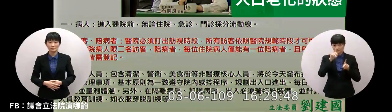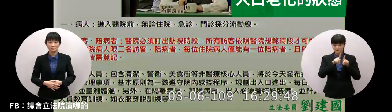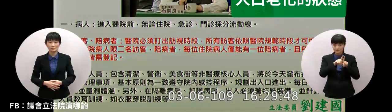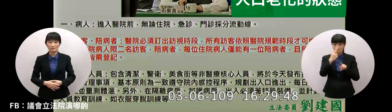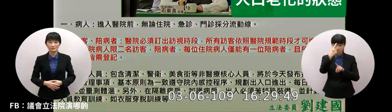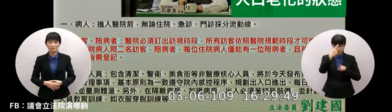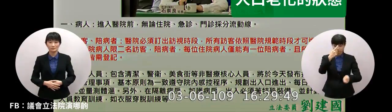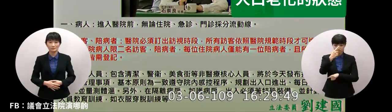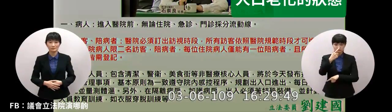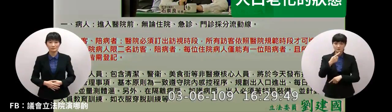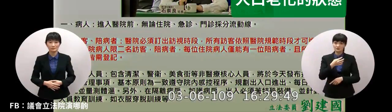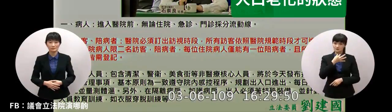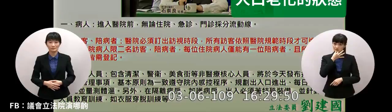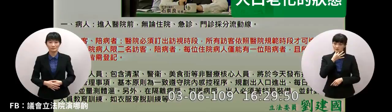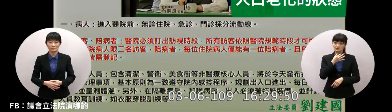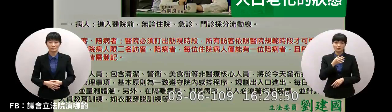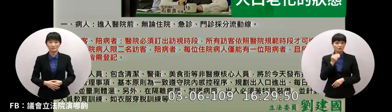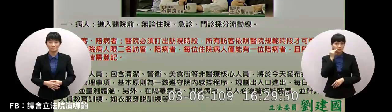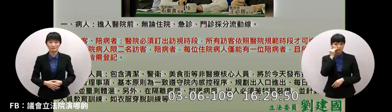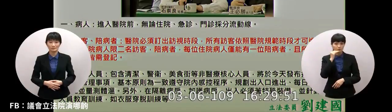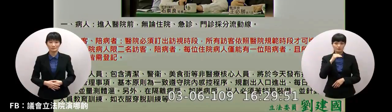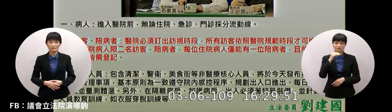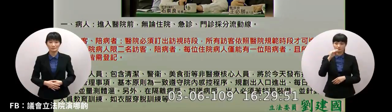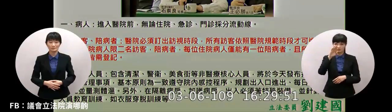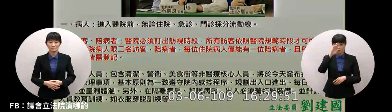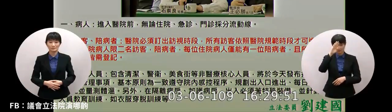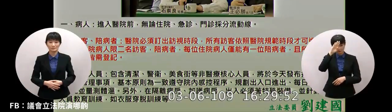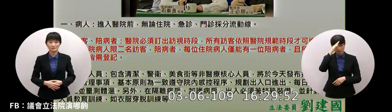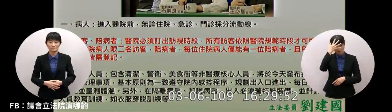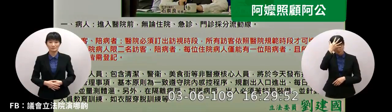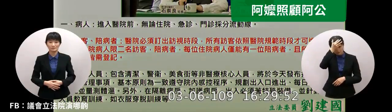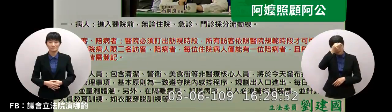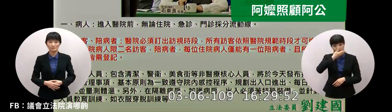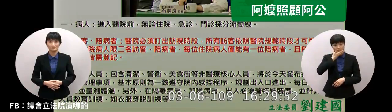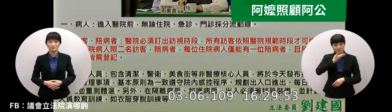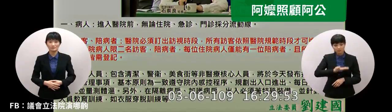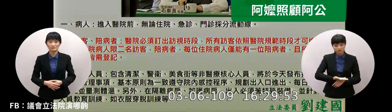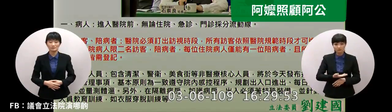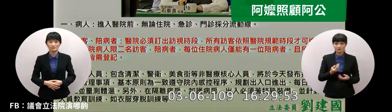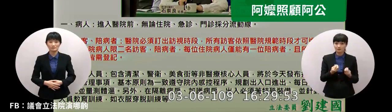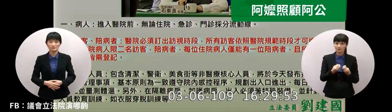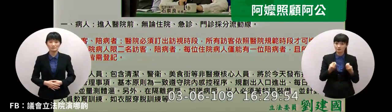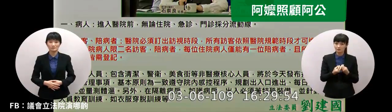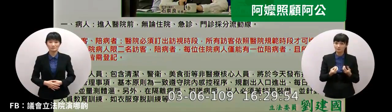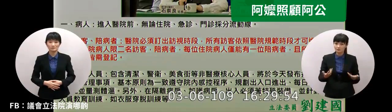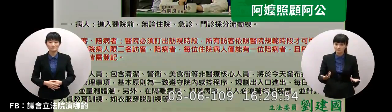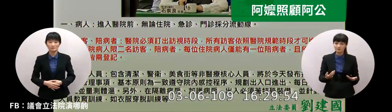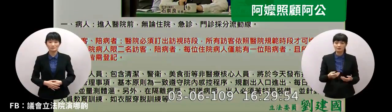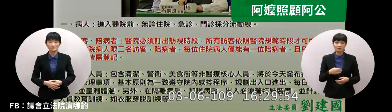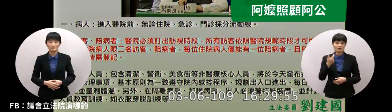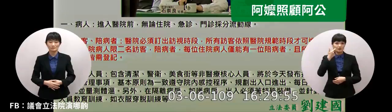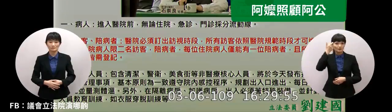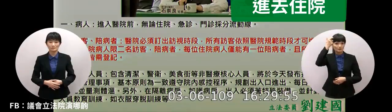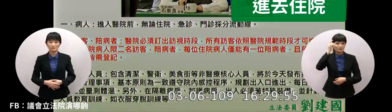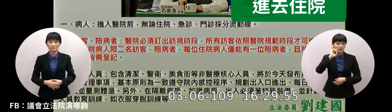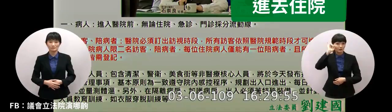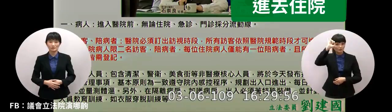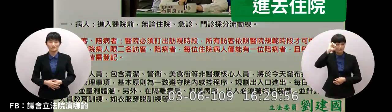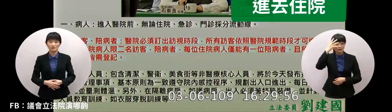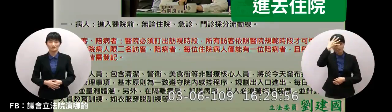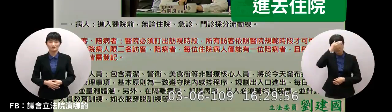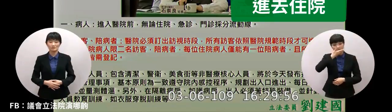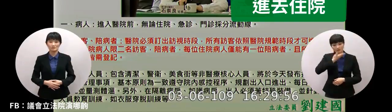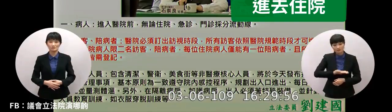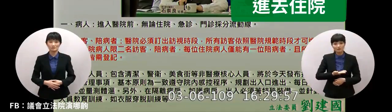有没有考量到人口老化的状态？为什么叫人口老化？以老护老，阿公照顾阿嬷，阿嬷照顾阿公，形